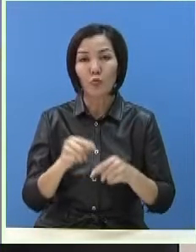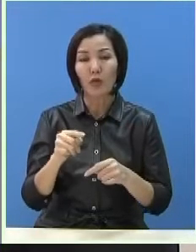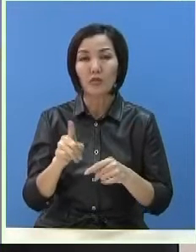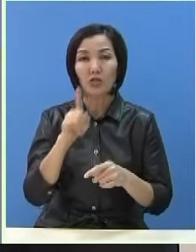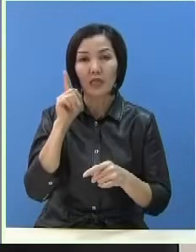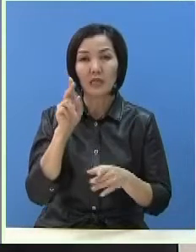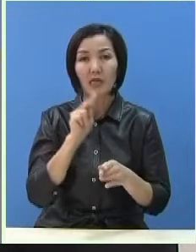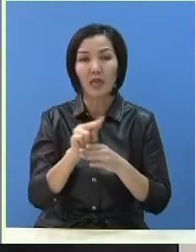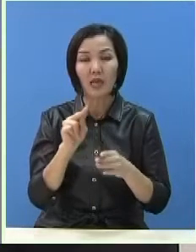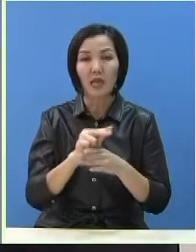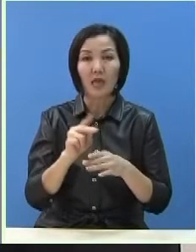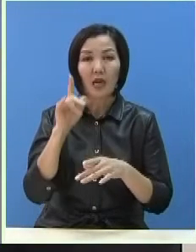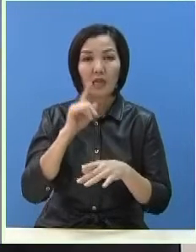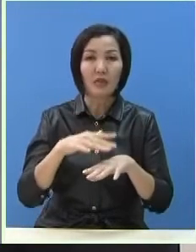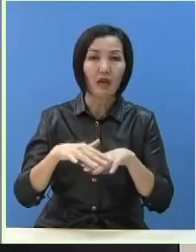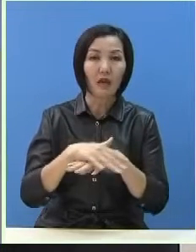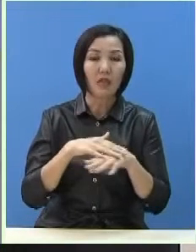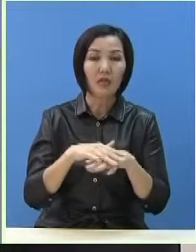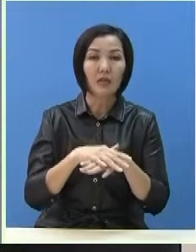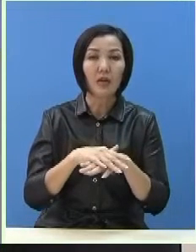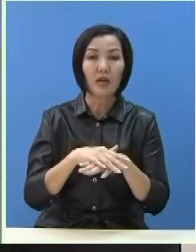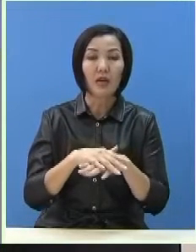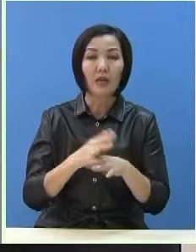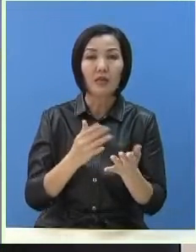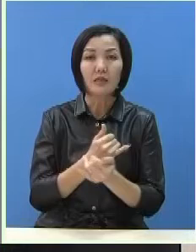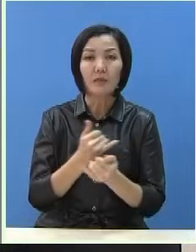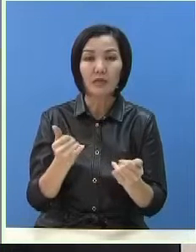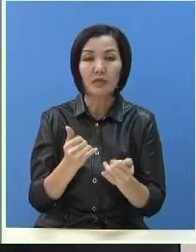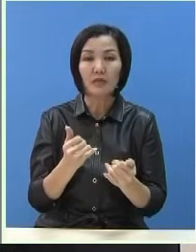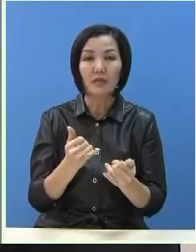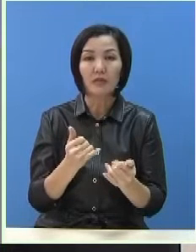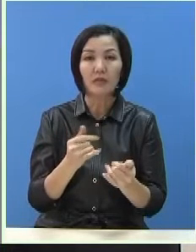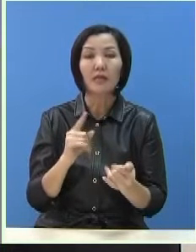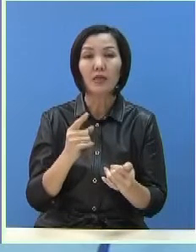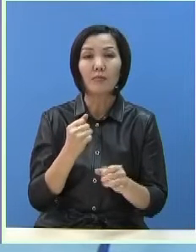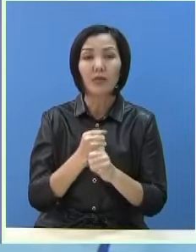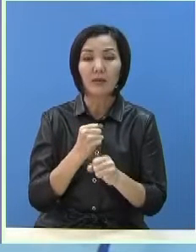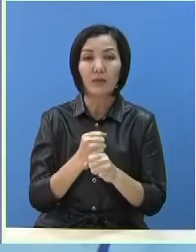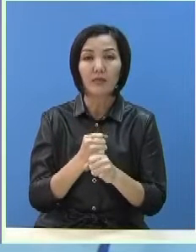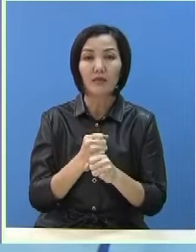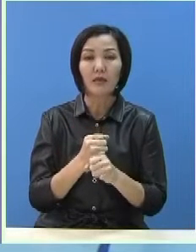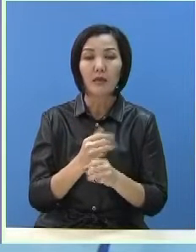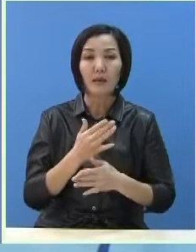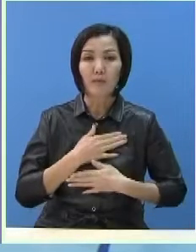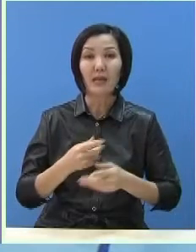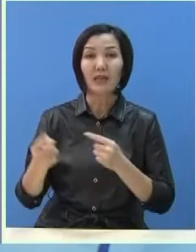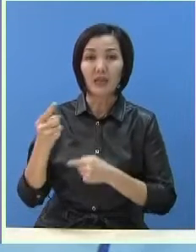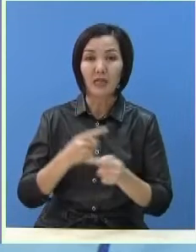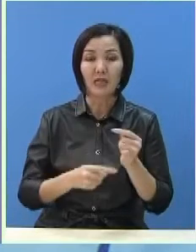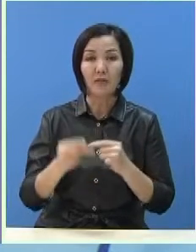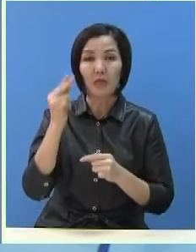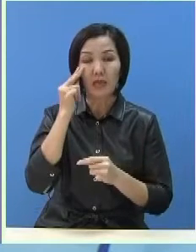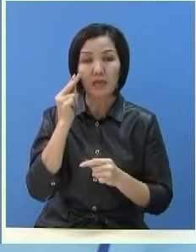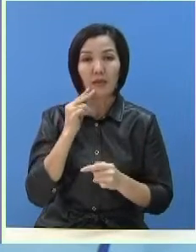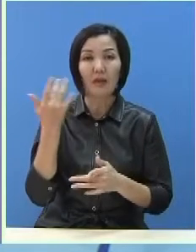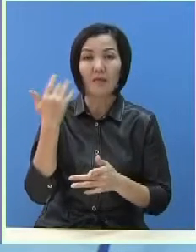еліңізге, қазақ халқына үлесіңізді қоспайсыз, арнамайсыз десем айтады. Амангелді бауырым дейді, мен келер едім дейді. Мені Америка Қытайдан шақырған